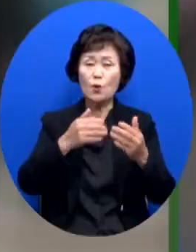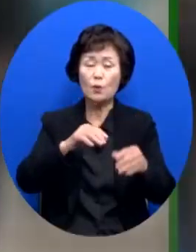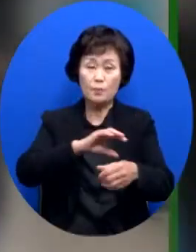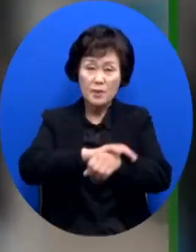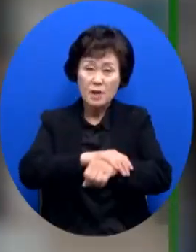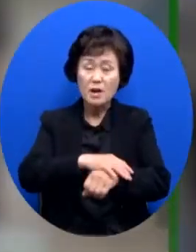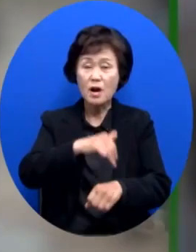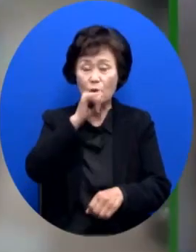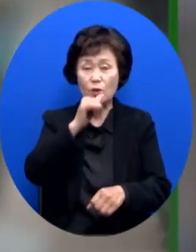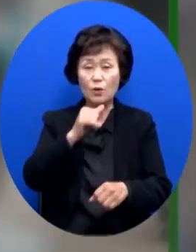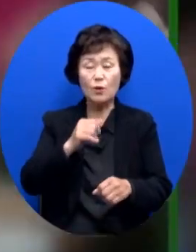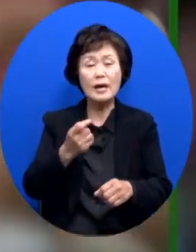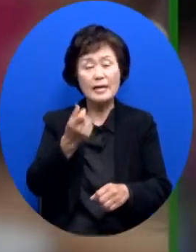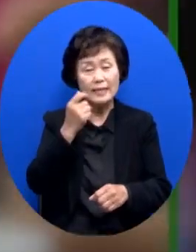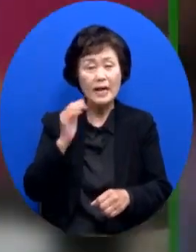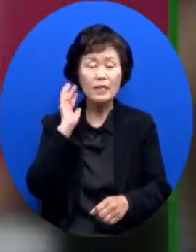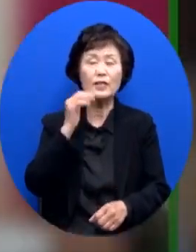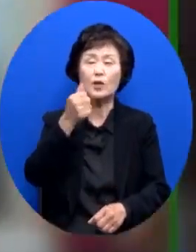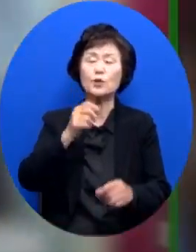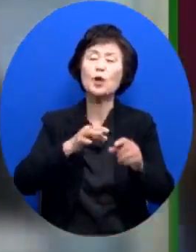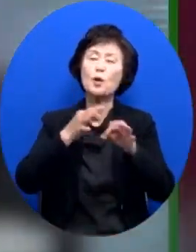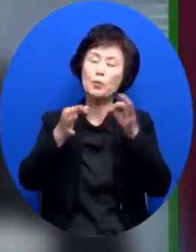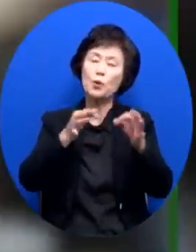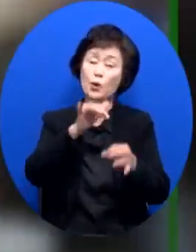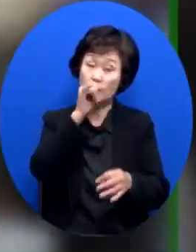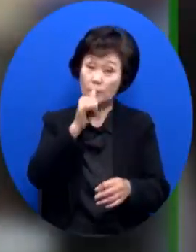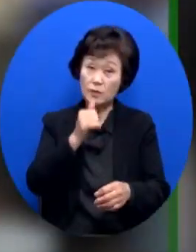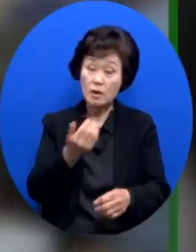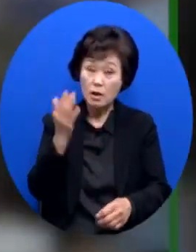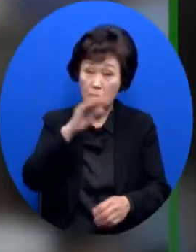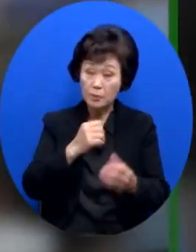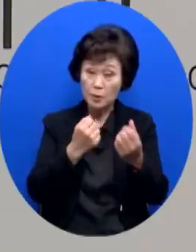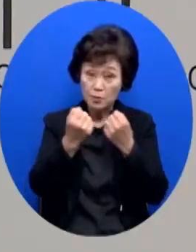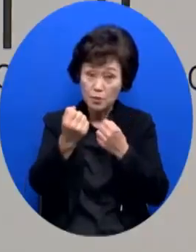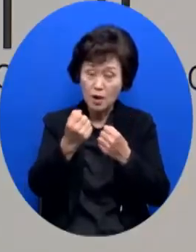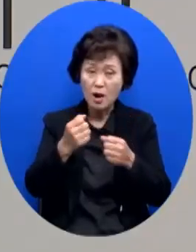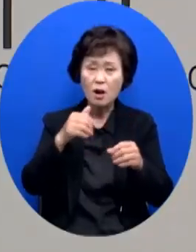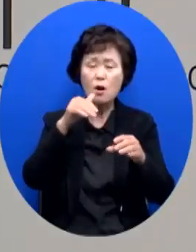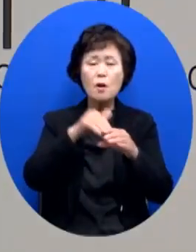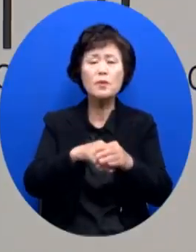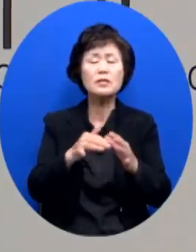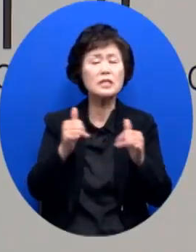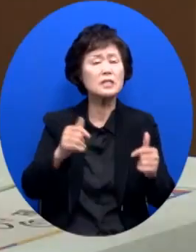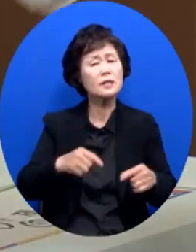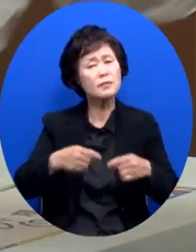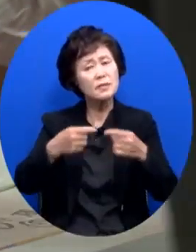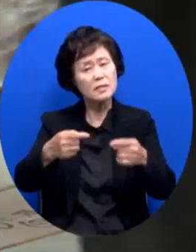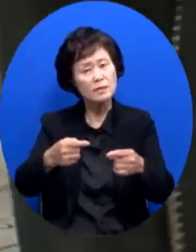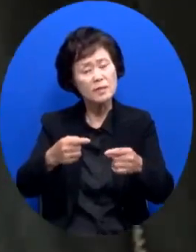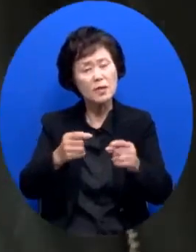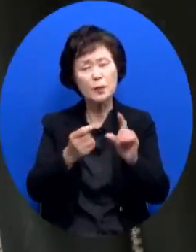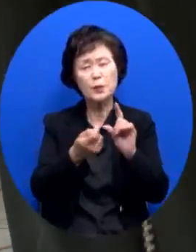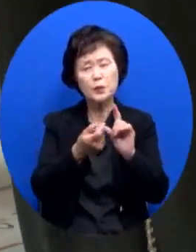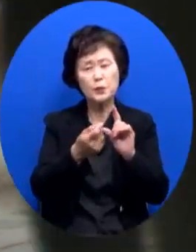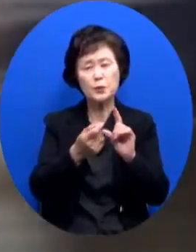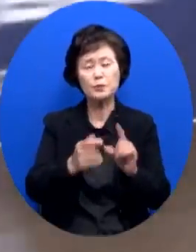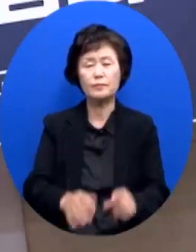불립니다. 하지만 정작 교육감 선거에 대한 유권자들의 관심과 참여는 저조한